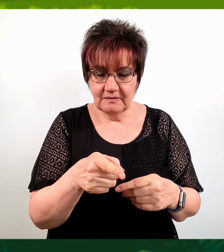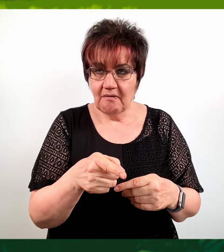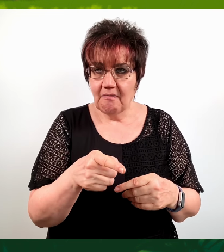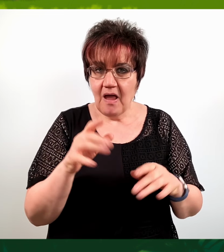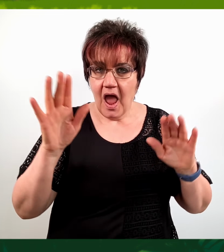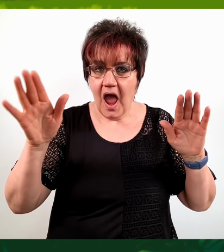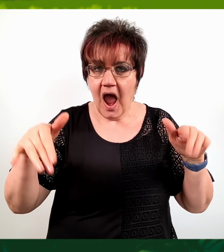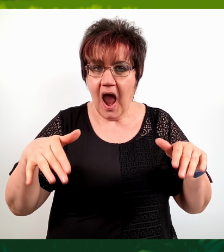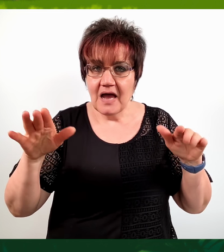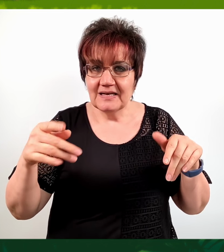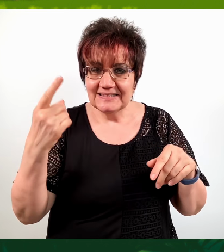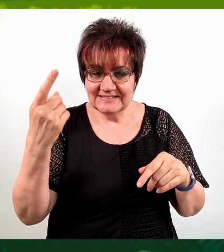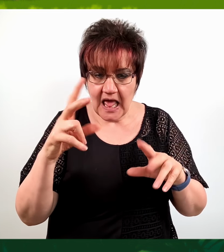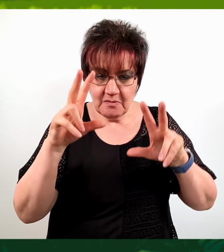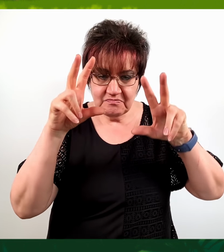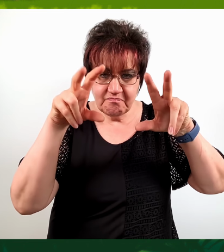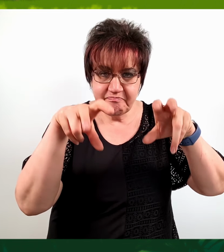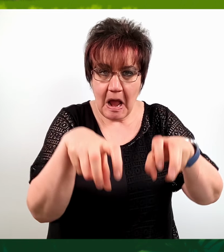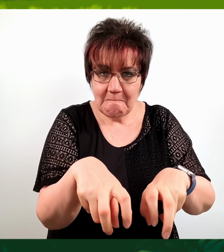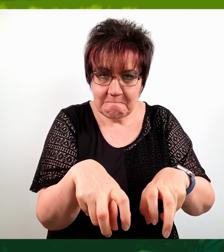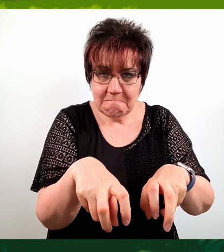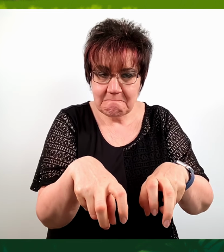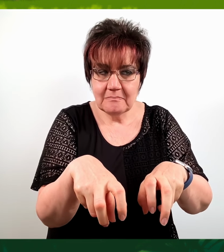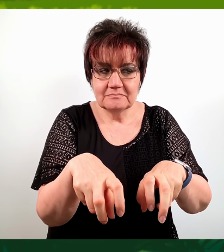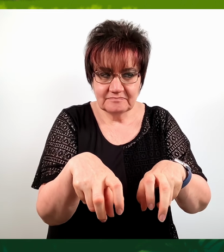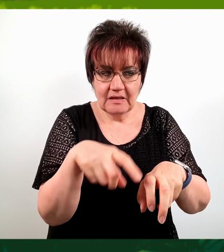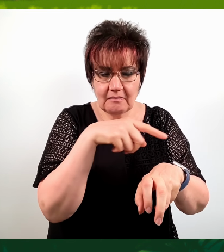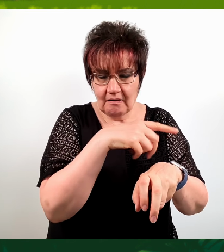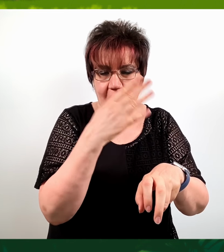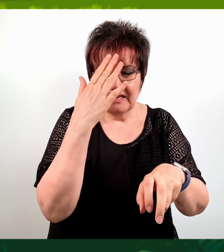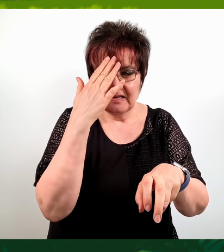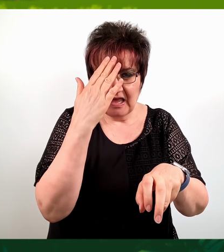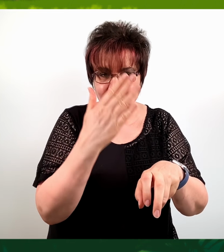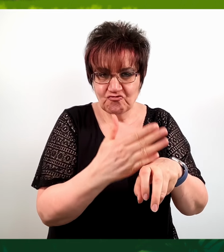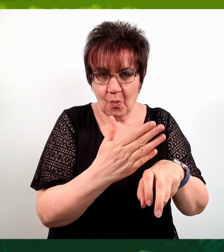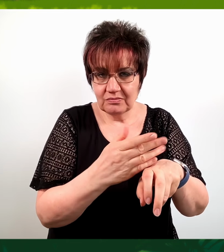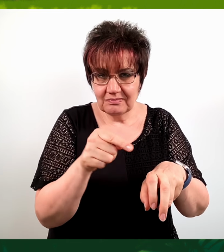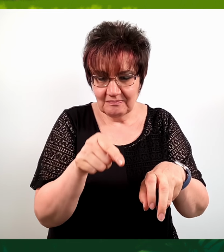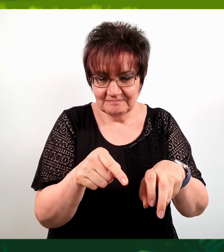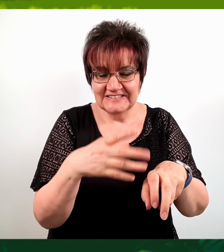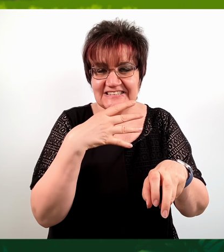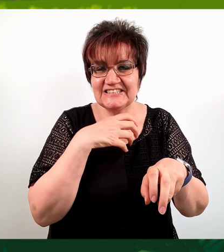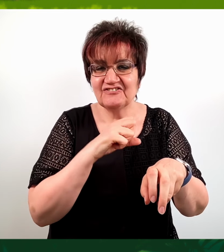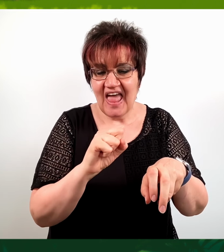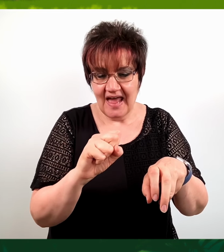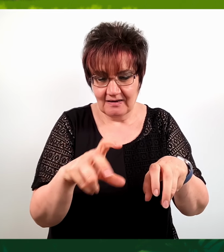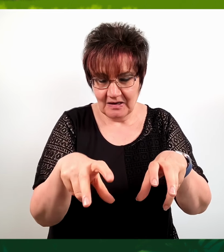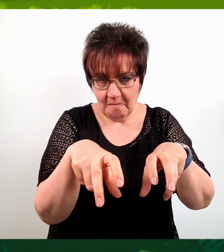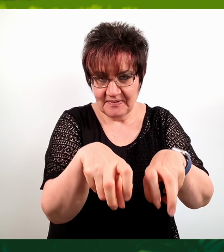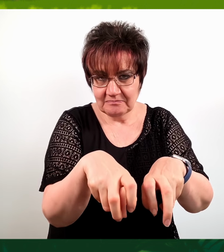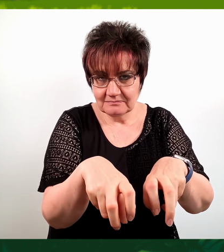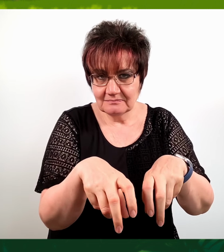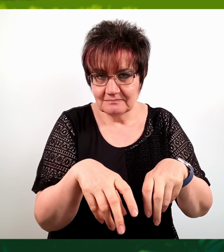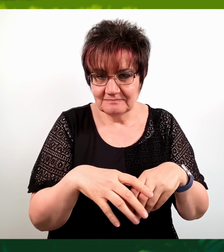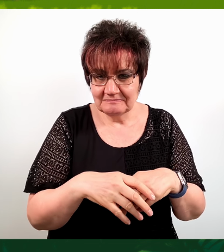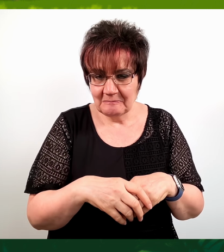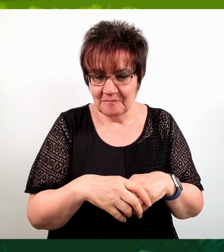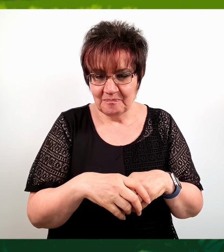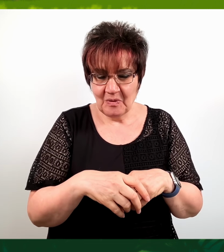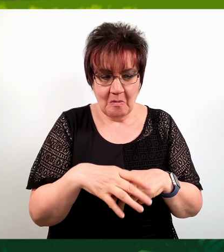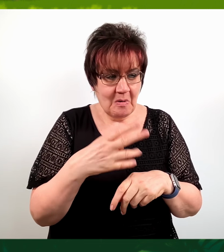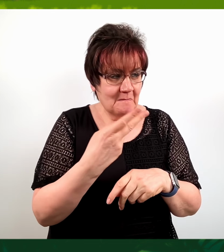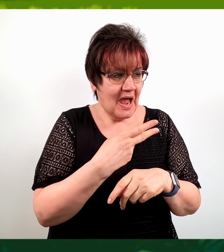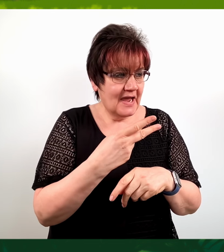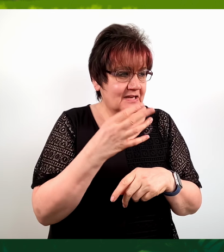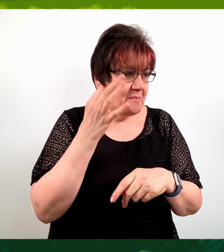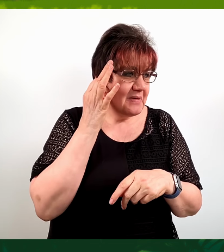dass der Adler was in seinen Krallen hatte, was sie kannten. Es war der Zwerg. Da